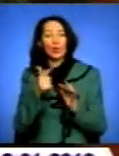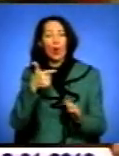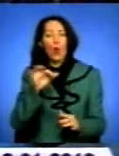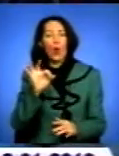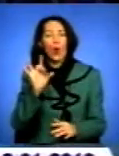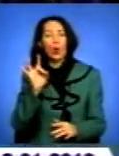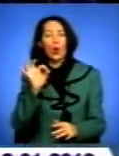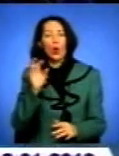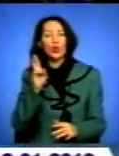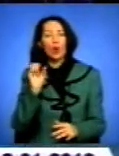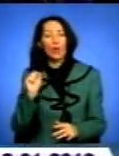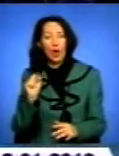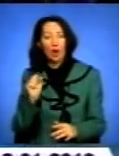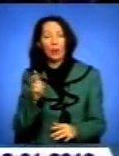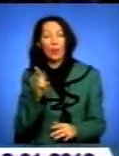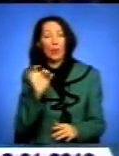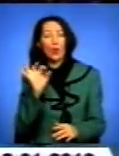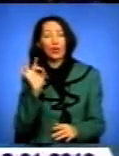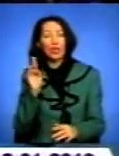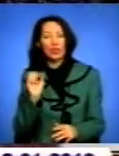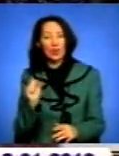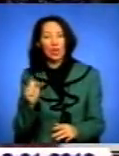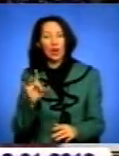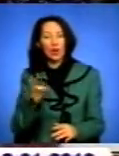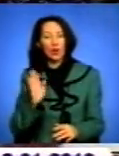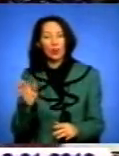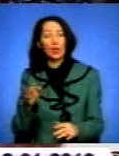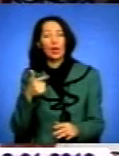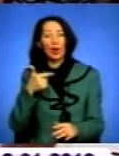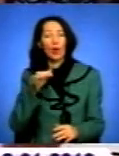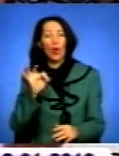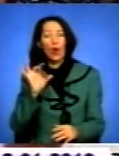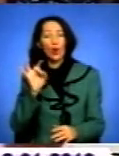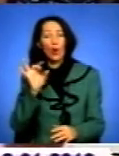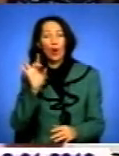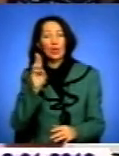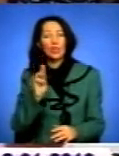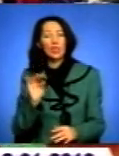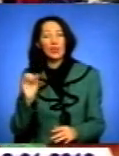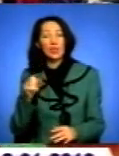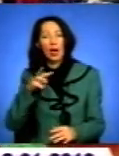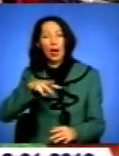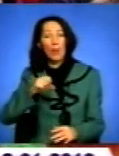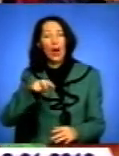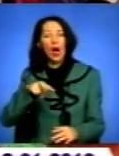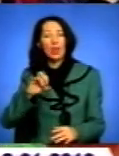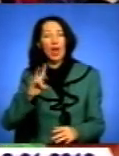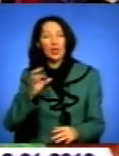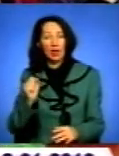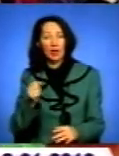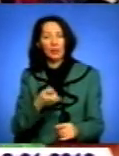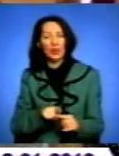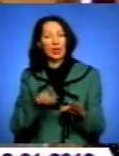району відбудеться Горошівська маланка. Це дійство не є формальним, його ніхто спеціально не готує, там